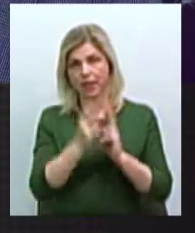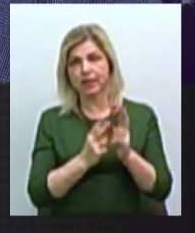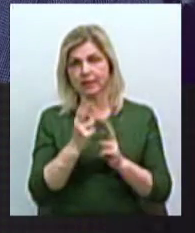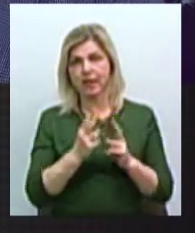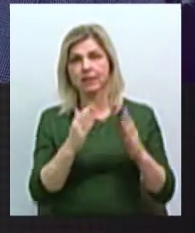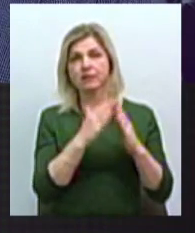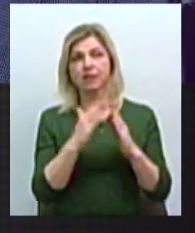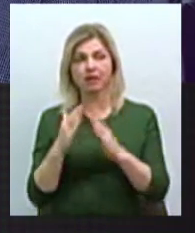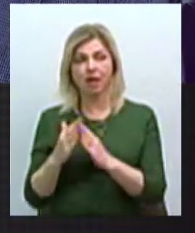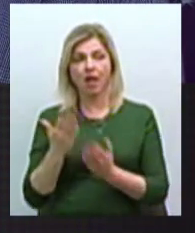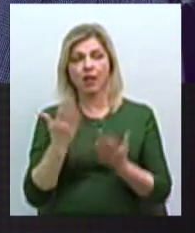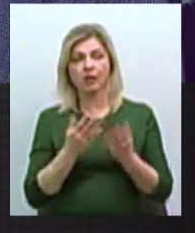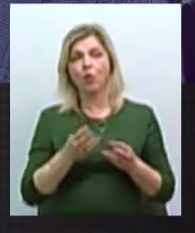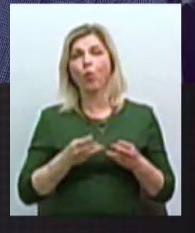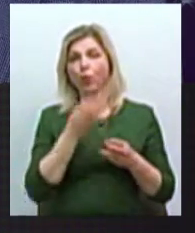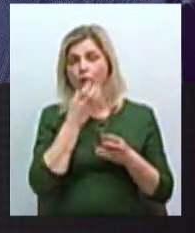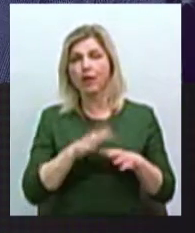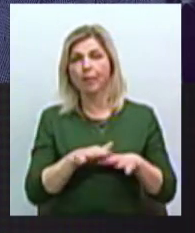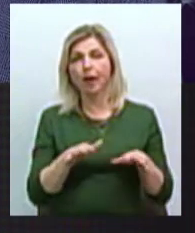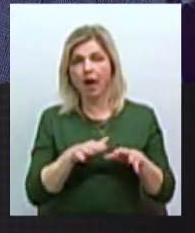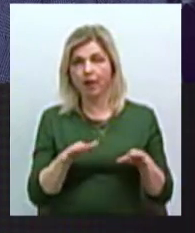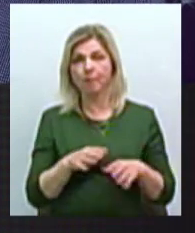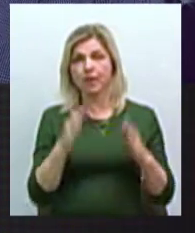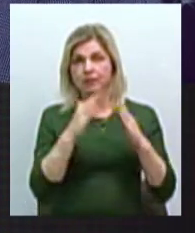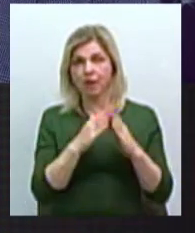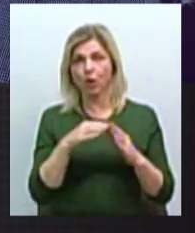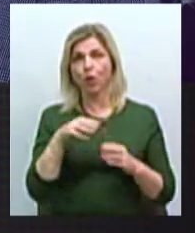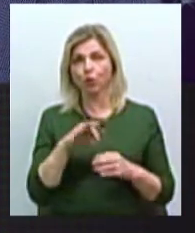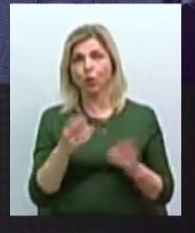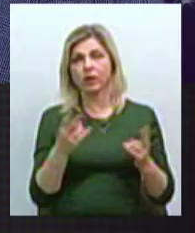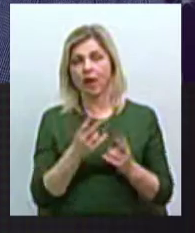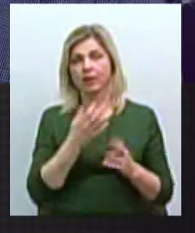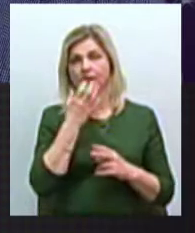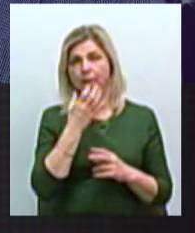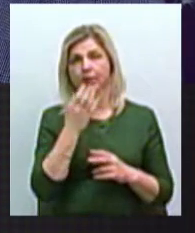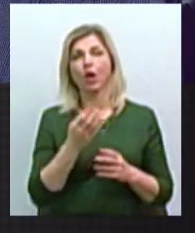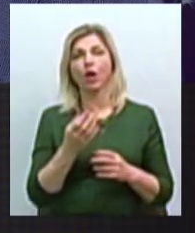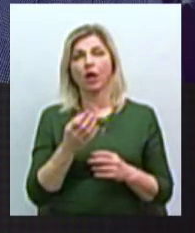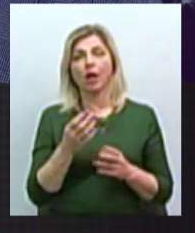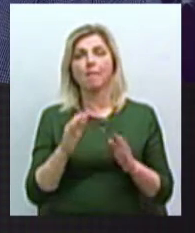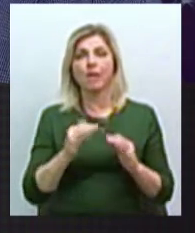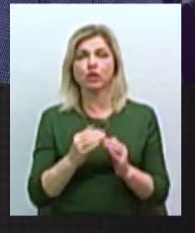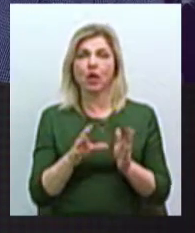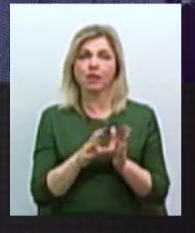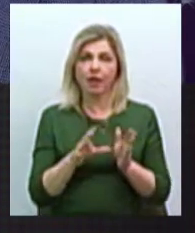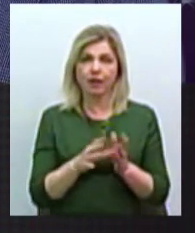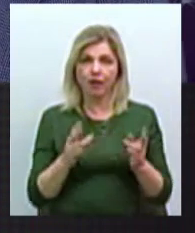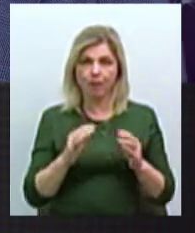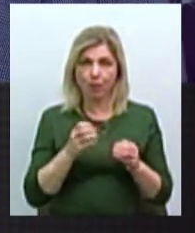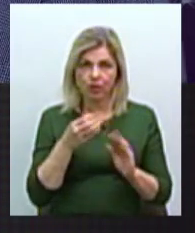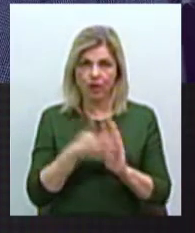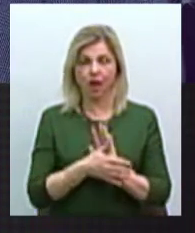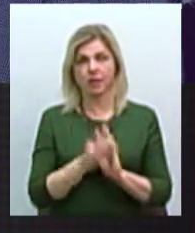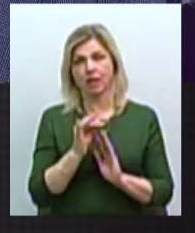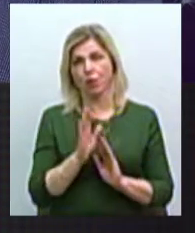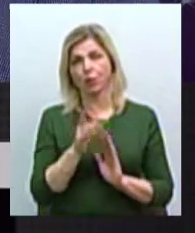мы утепляем здание, то естественно, что теплоносителя нужно меньше, там, меньше энергии потратить, и соответственно